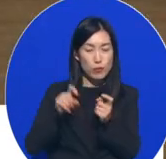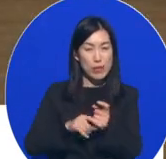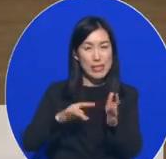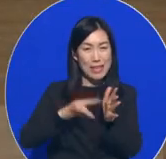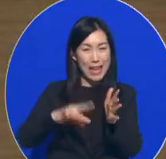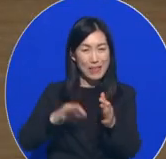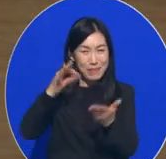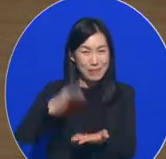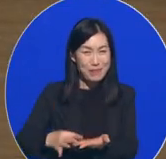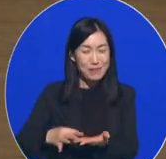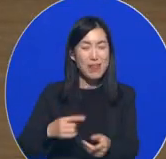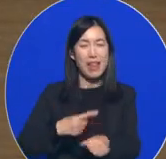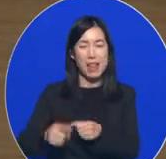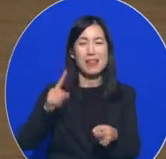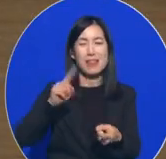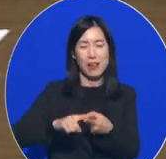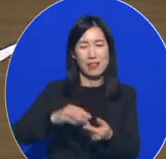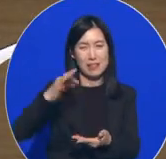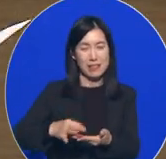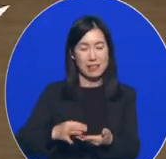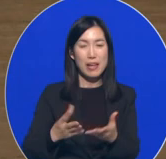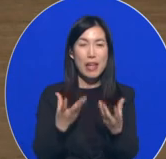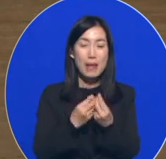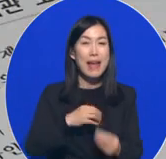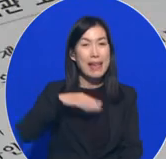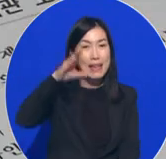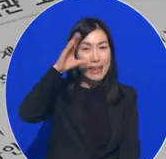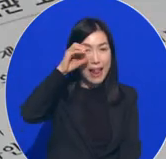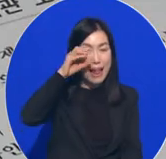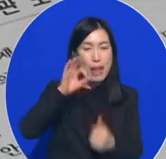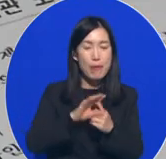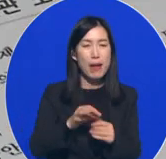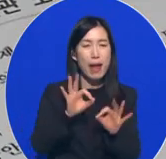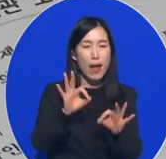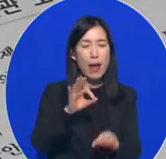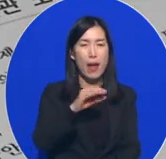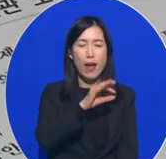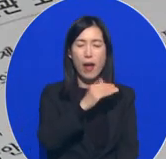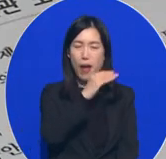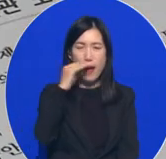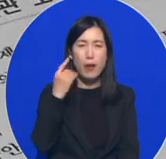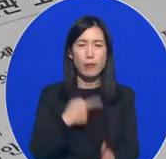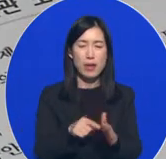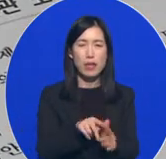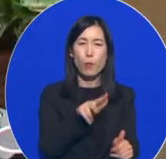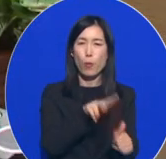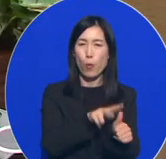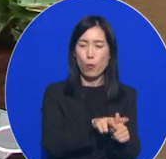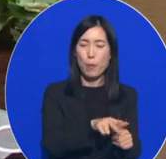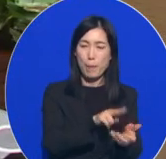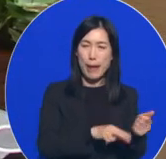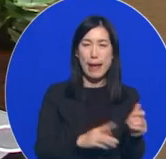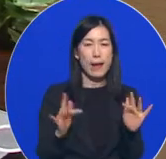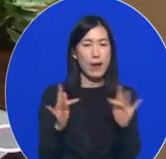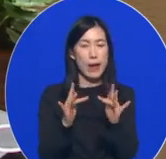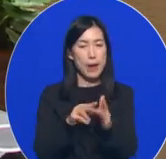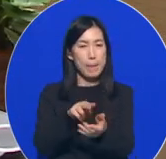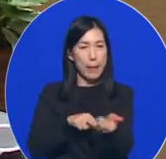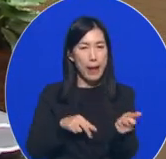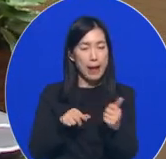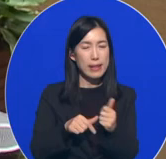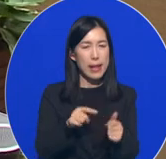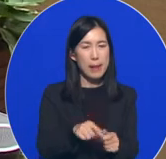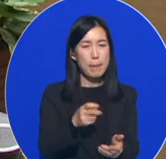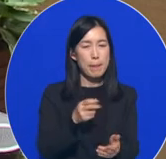적용하기로 했습니다 정부는 계란의 경우 투명한 가격 형성을 위해 공판장과 온라인 도매시장 등을 활용한